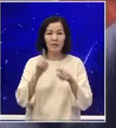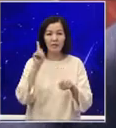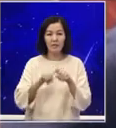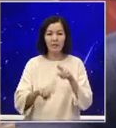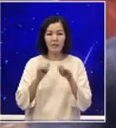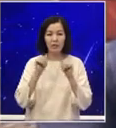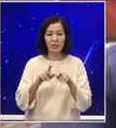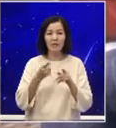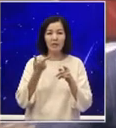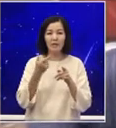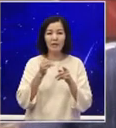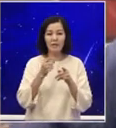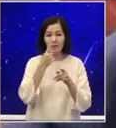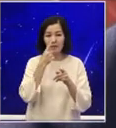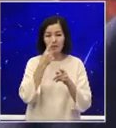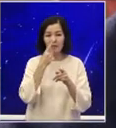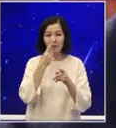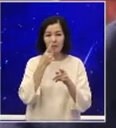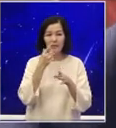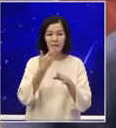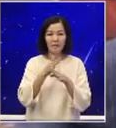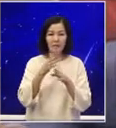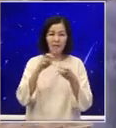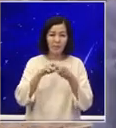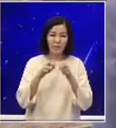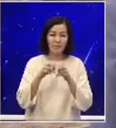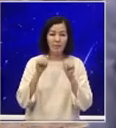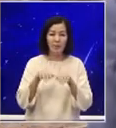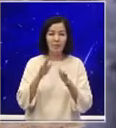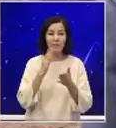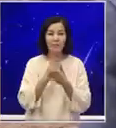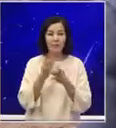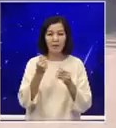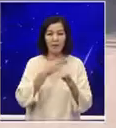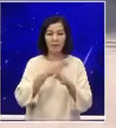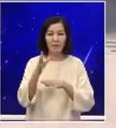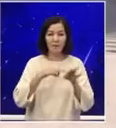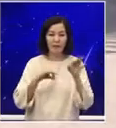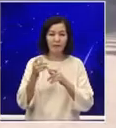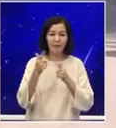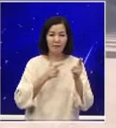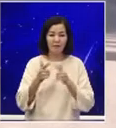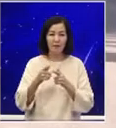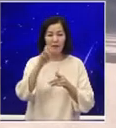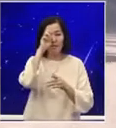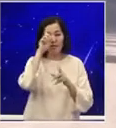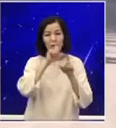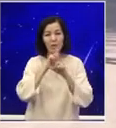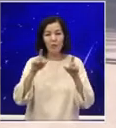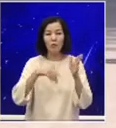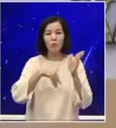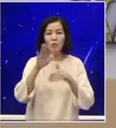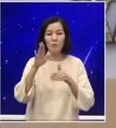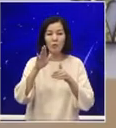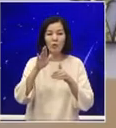оның газы тартылған, бірақ нюанстары бар, шешілмеген мәселелер бар, оны шешеміз. Қаражат берді, проектілер жасап жатыр. Мемлекеттік органдардың жұмысын жақсартуда